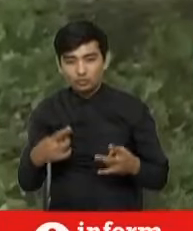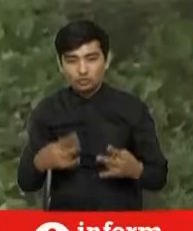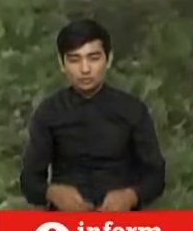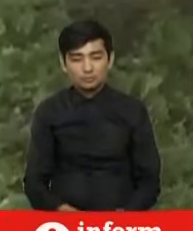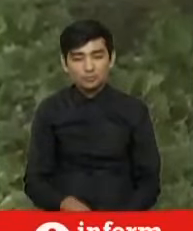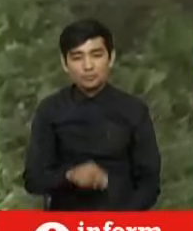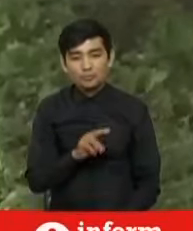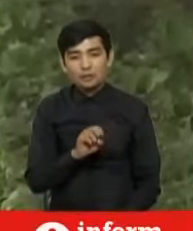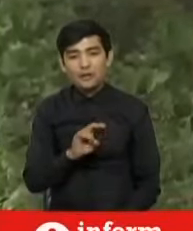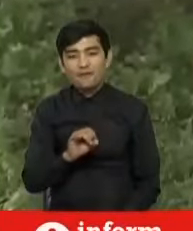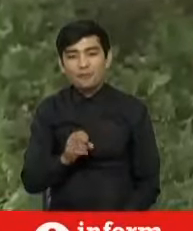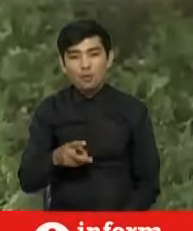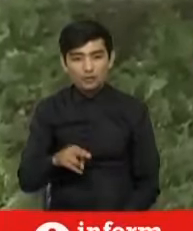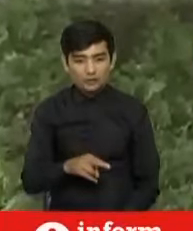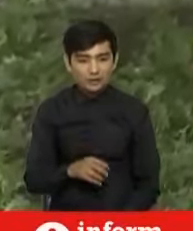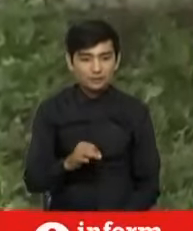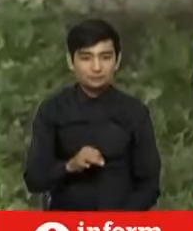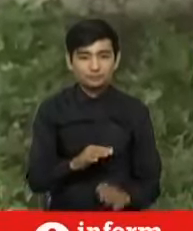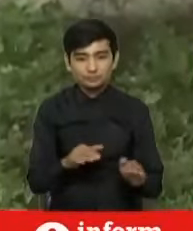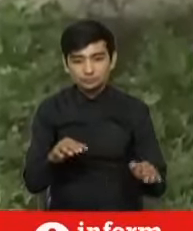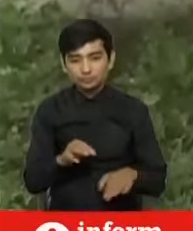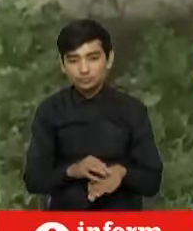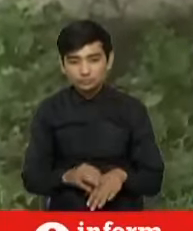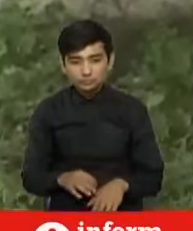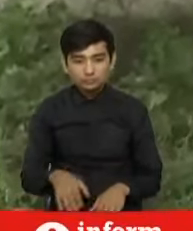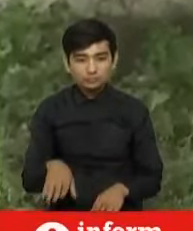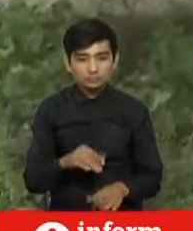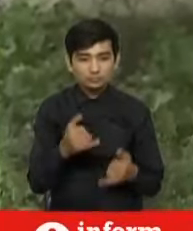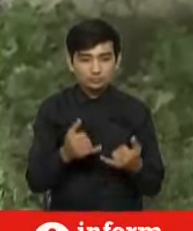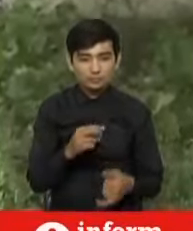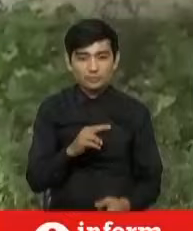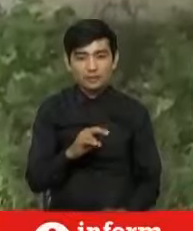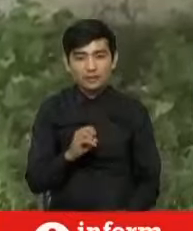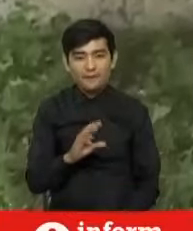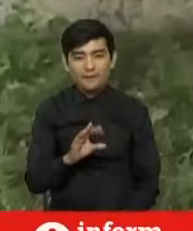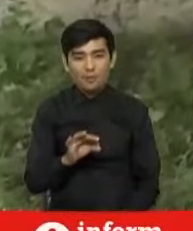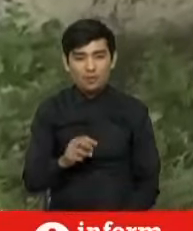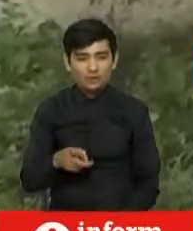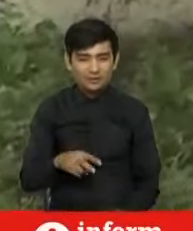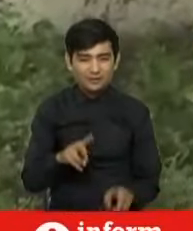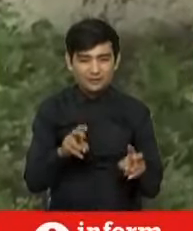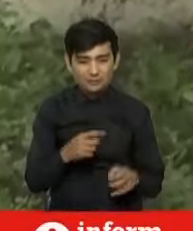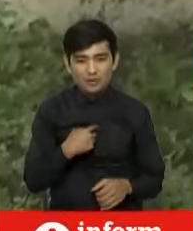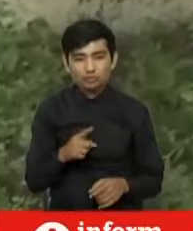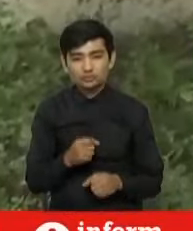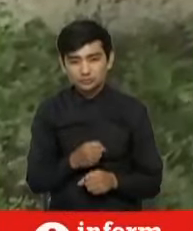жатыр. Қаламызда балалар ауырып жатыр пневмониямен.